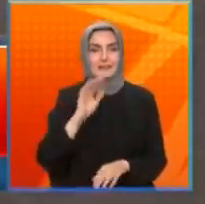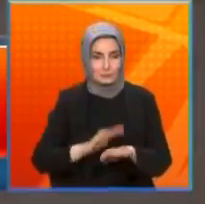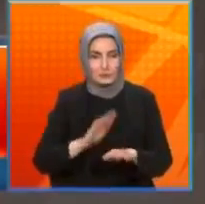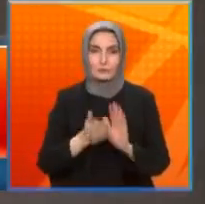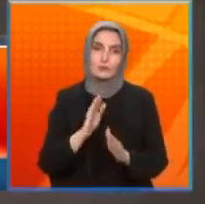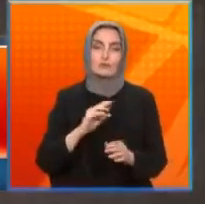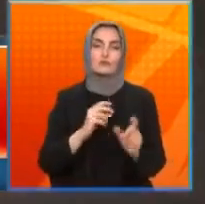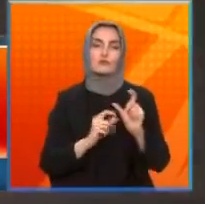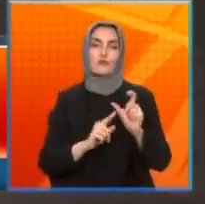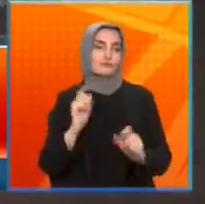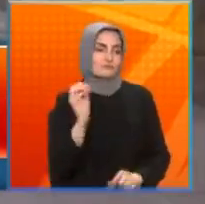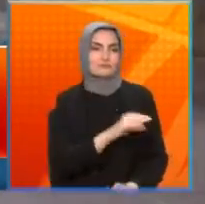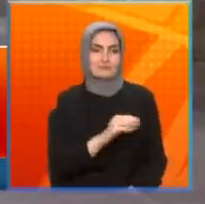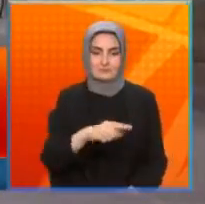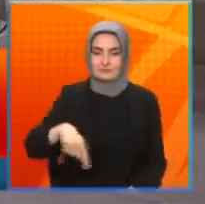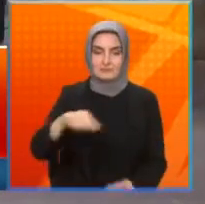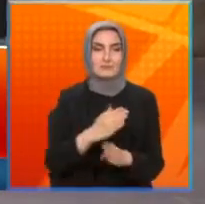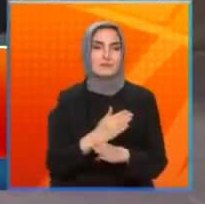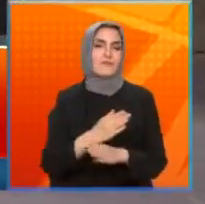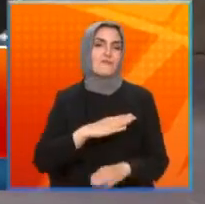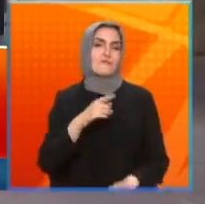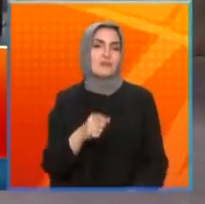barkodu okutarak sipariş verebiliyorsunuz.